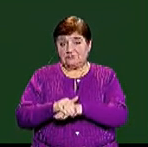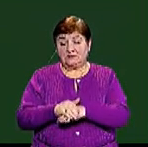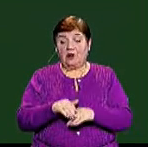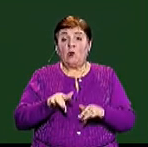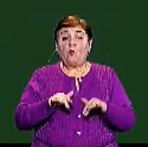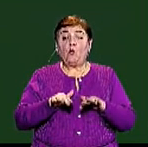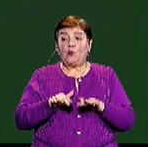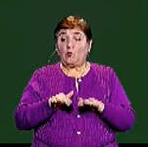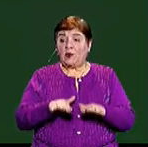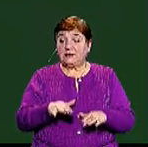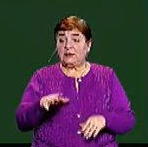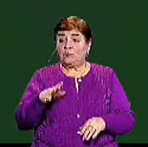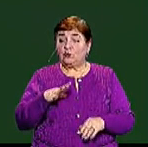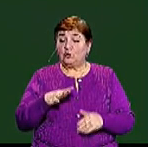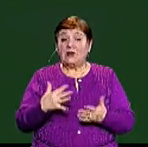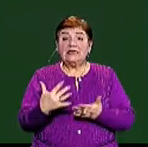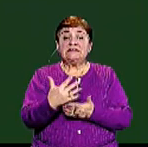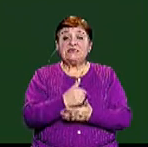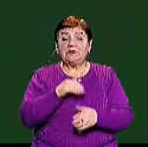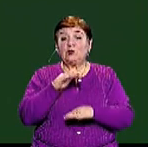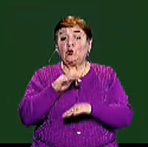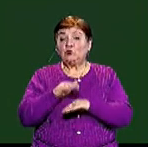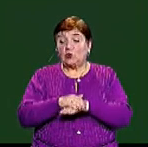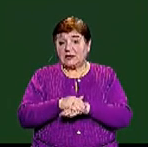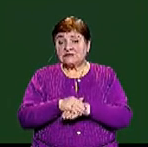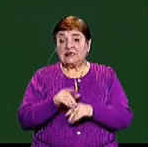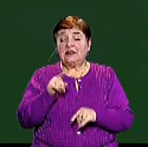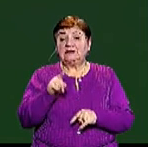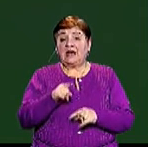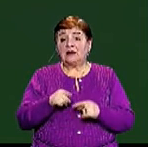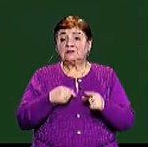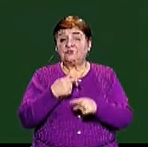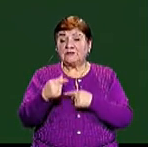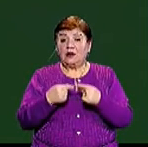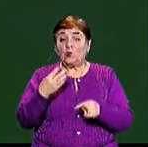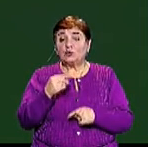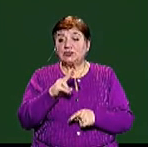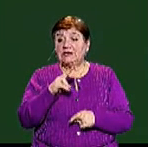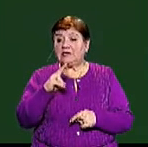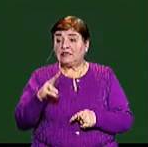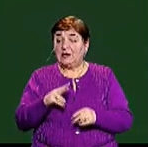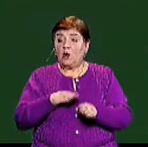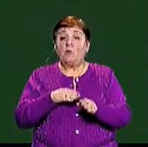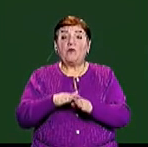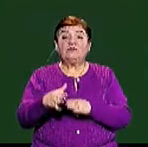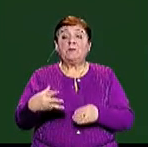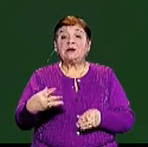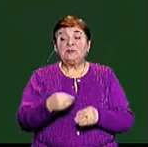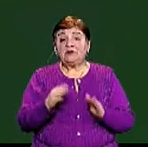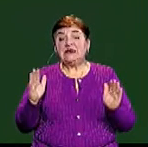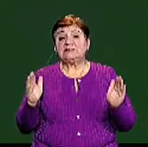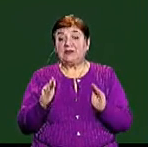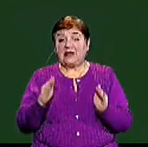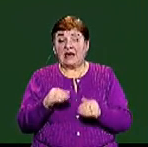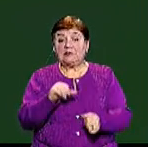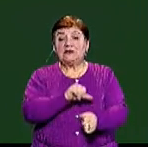ході слідства було зібрано докази того, що затримані з метою заробітку коштів займалися незаконним придбанням, зберіганням з метою збуту,